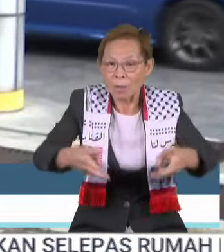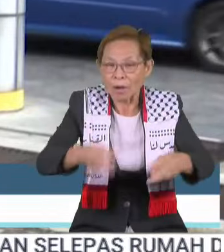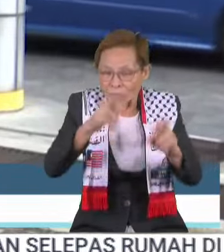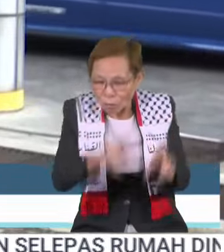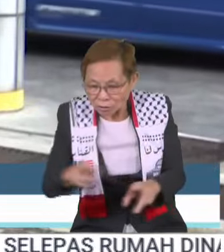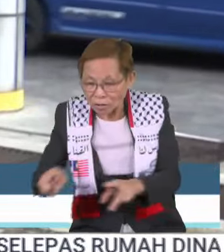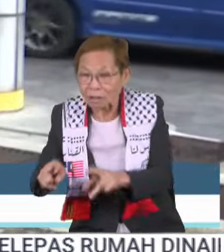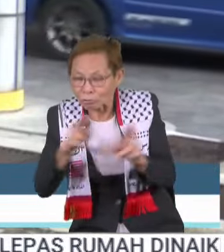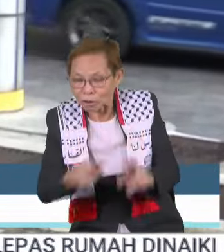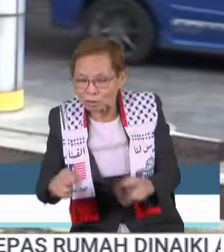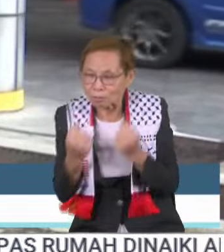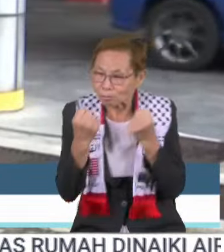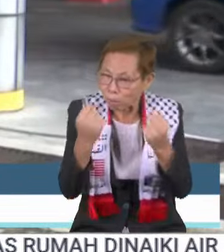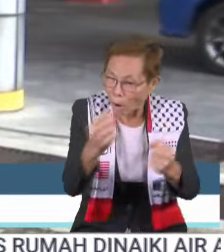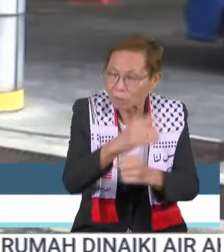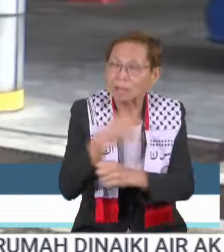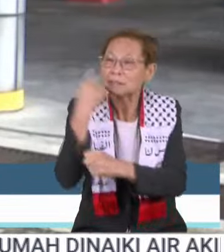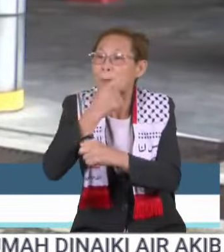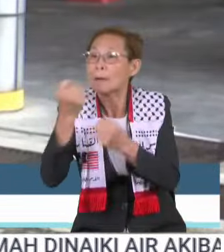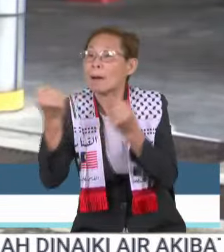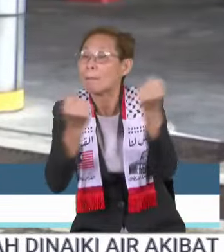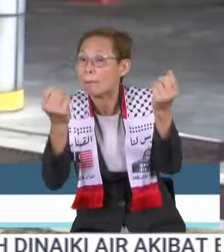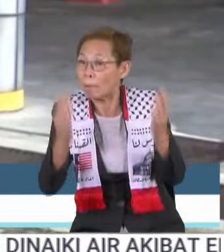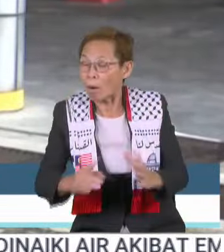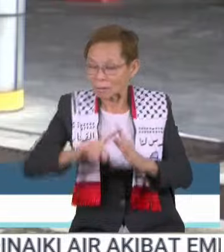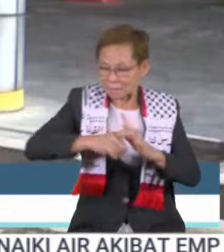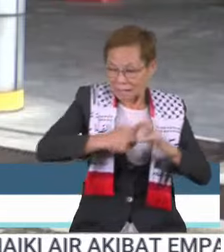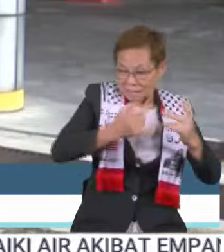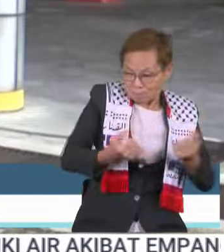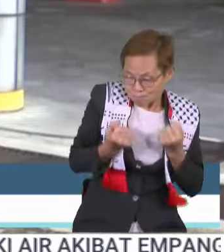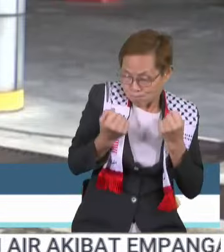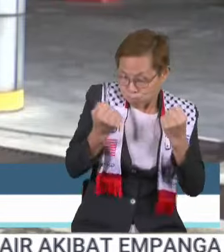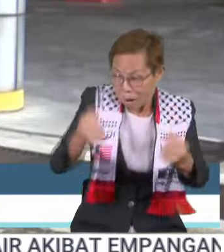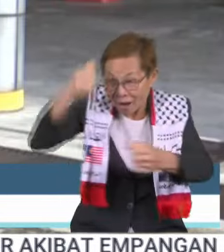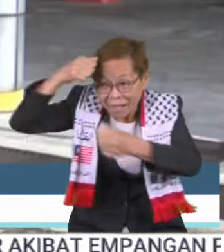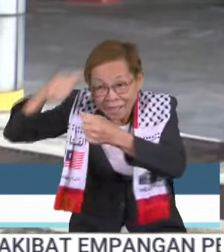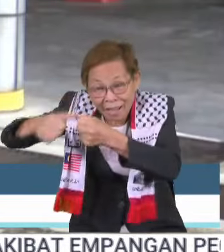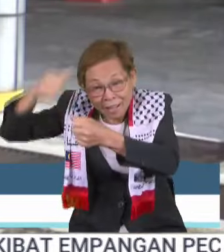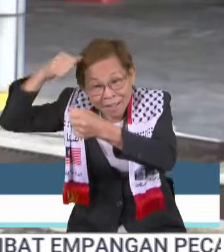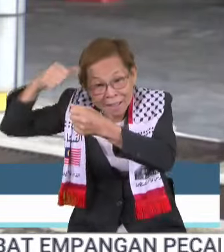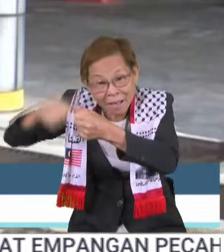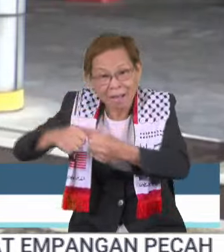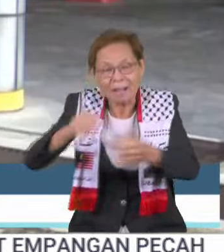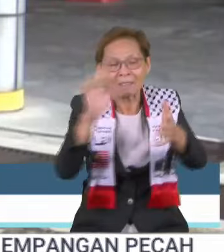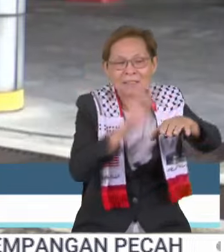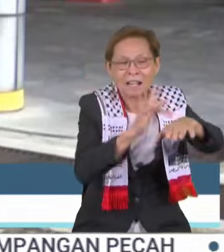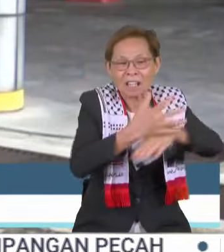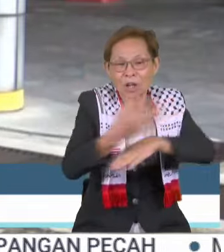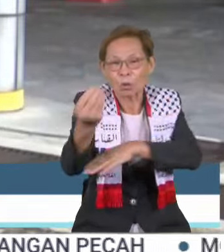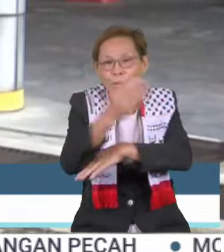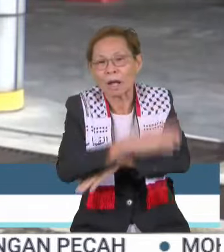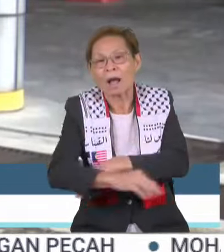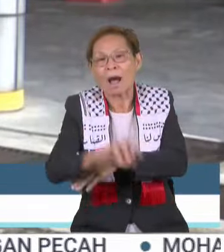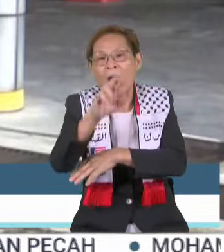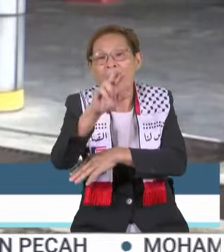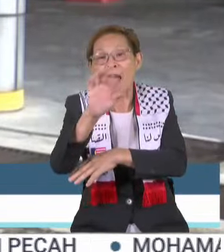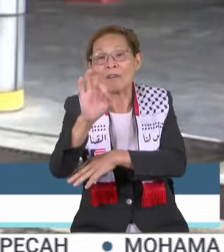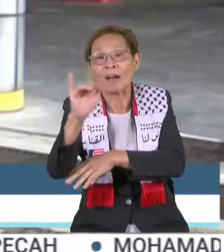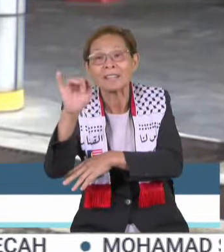mungkin dan pengguna yang memulakan perjalanan hari ini diingatkan untuk memastikan kad Tashengo dan RFID